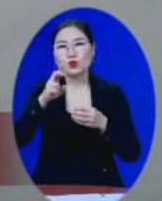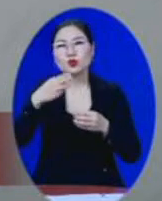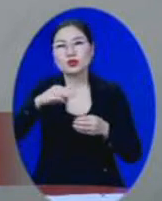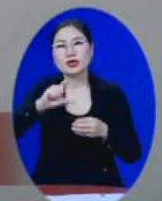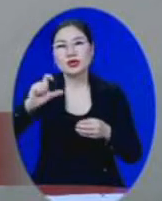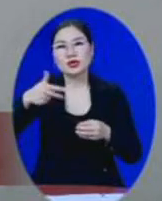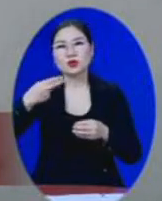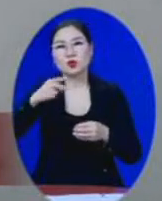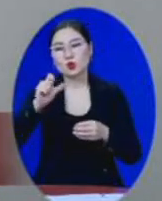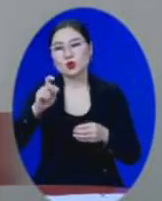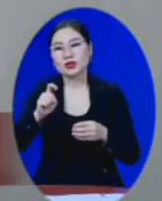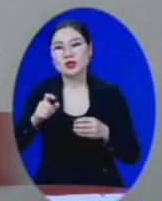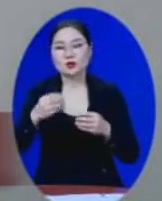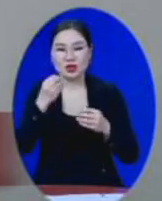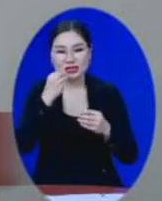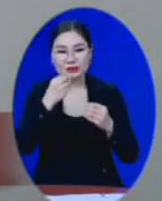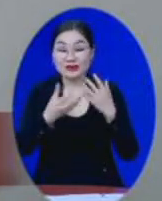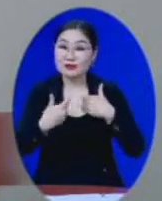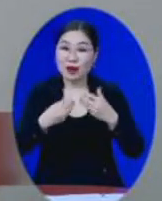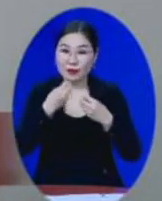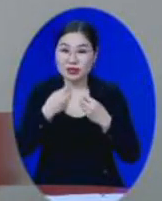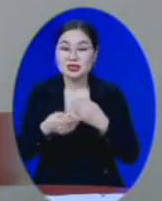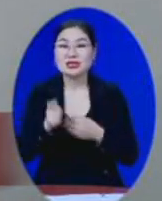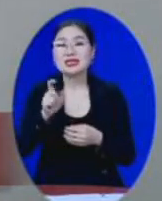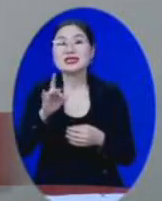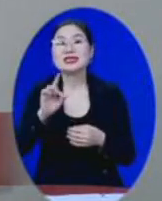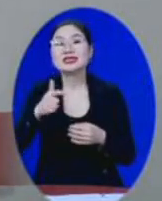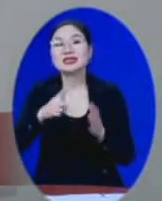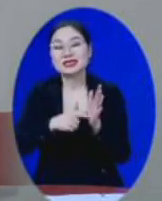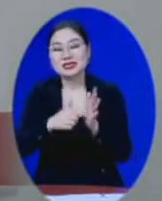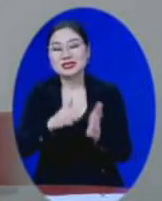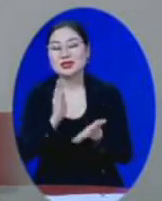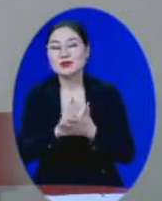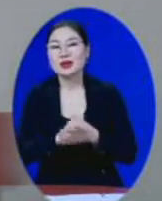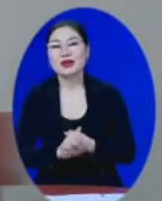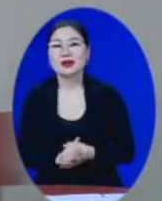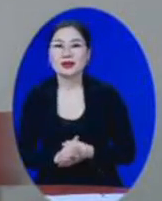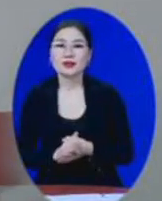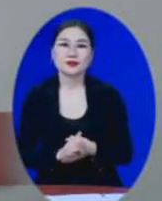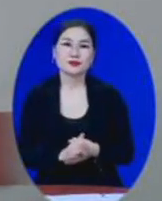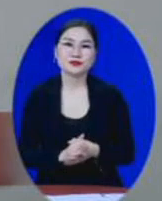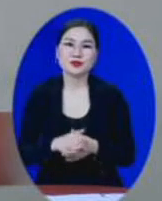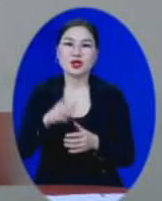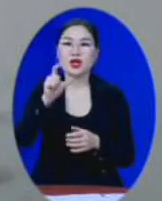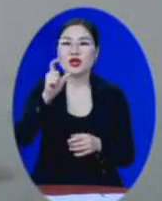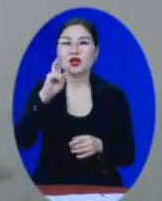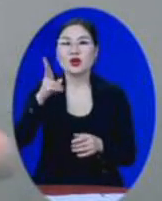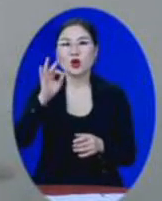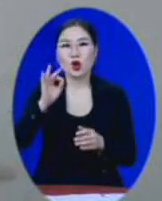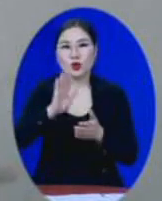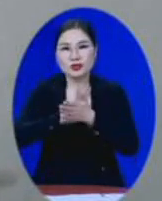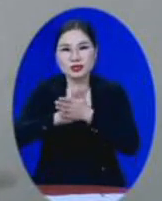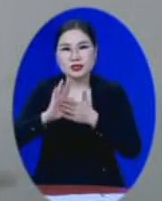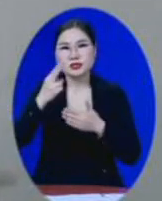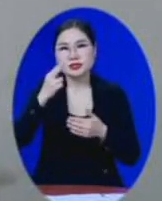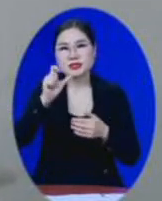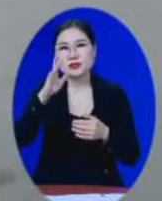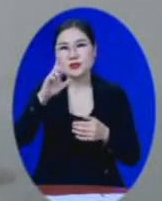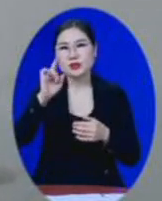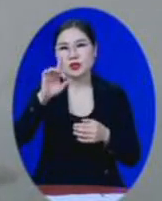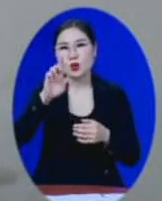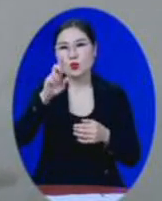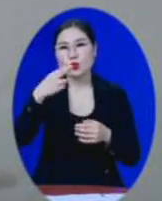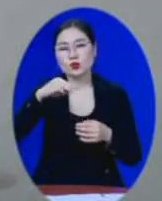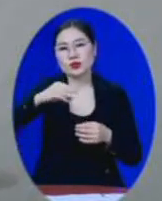сургах. Тэгээд Улаанбаатарчуудтай одоо бас энэ байгалийн экологийн одоо цэвэр бүтээгдэхүүн одоо уулын одоо зэрлэг